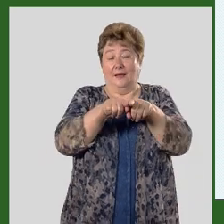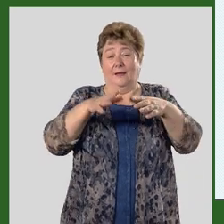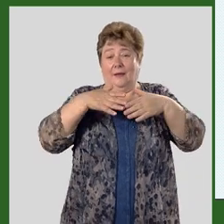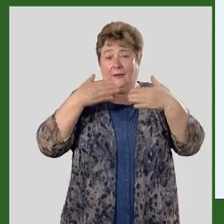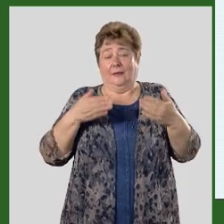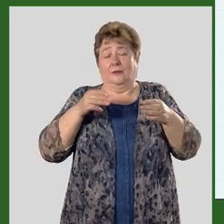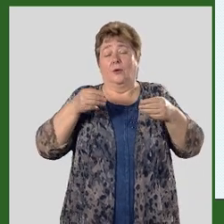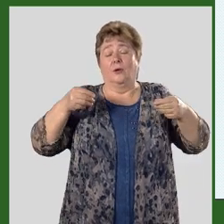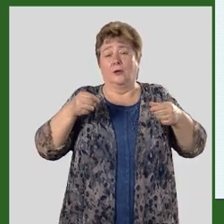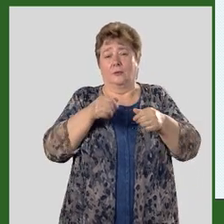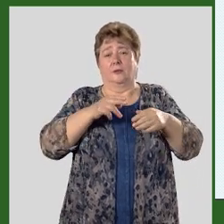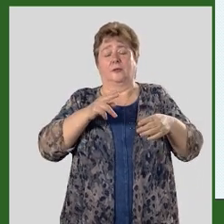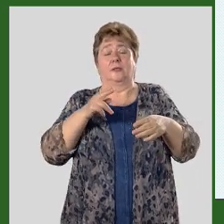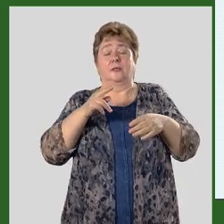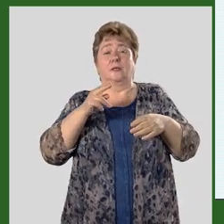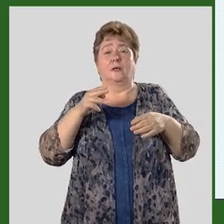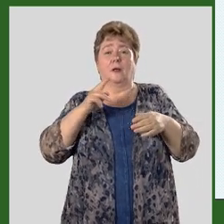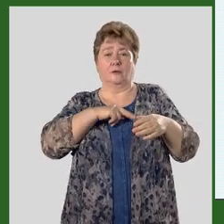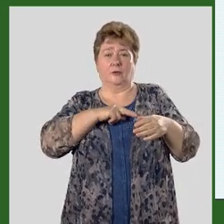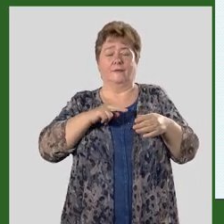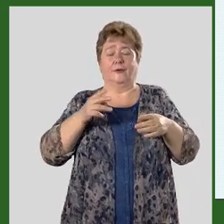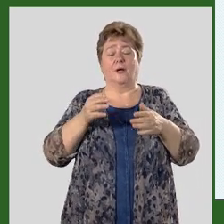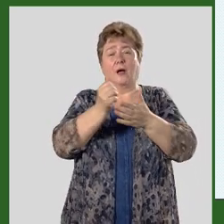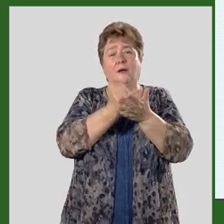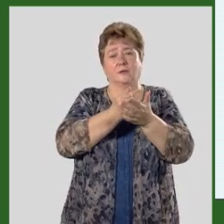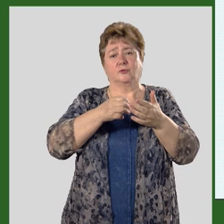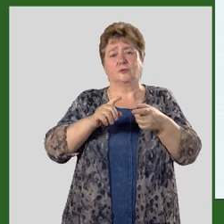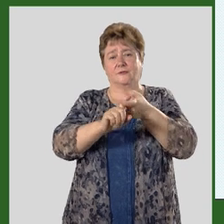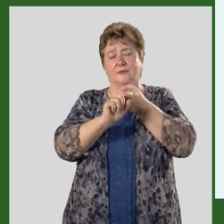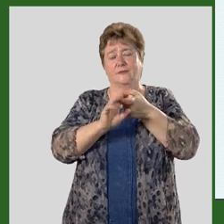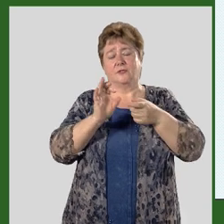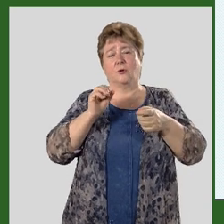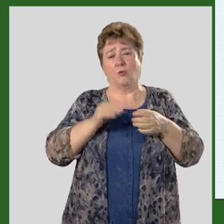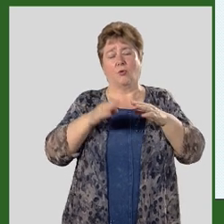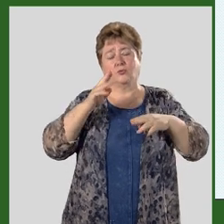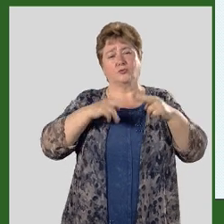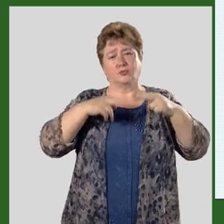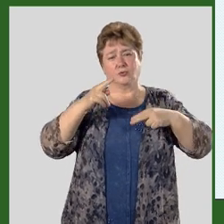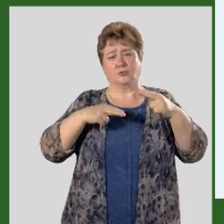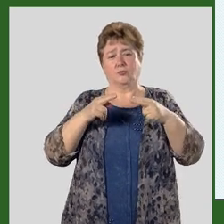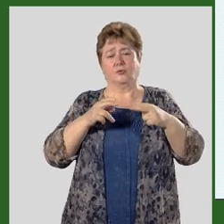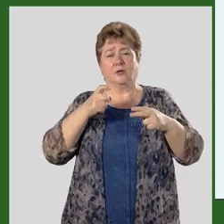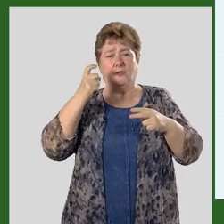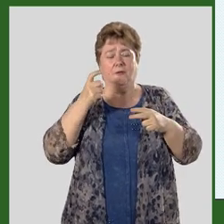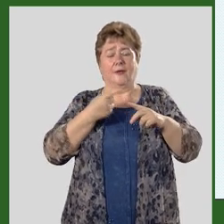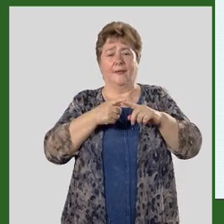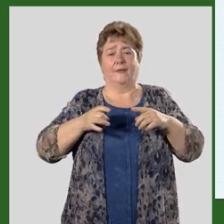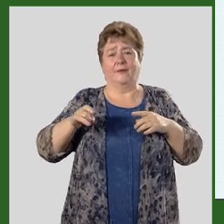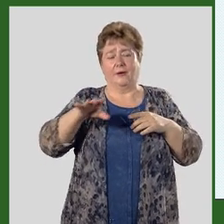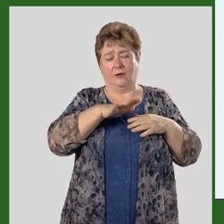Неравномерное использование трудовых ресурсов в регионах зависит от структуры хозяйства этого